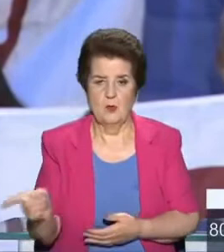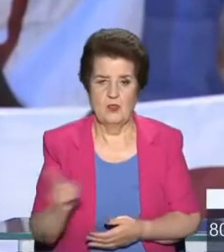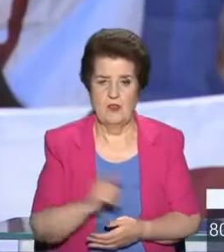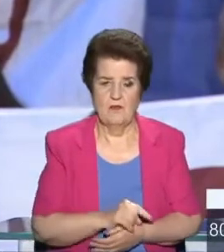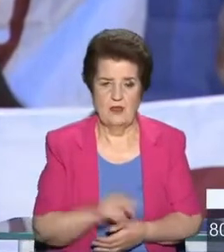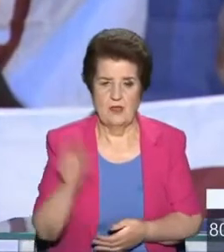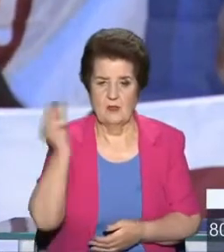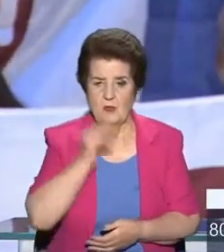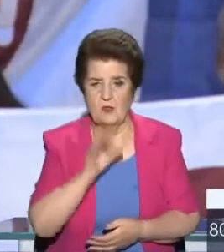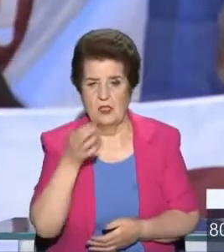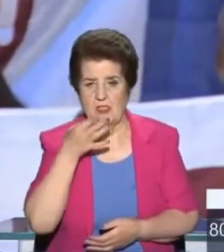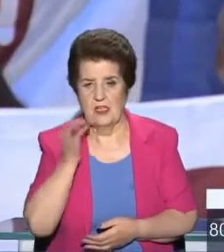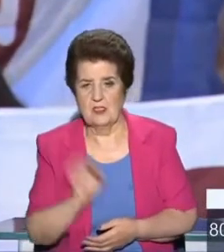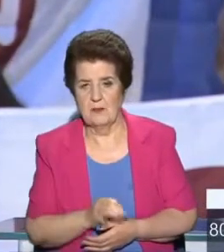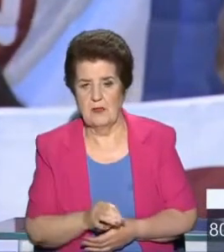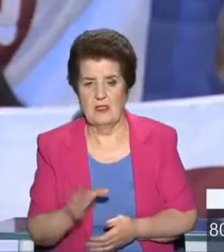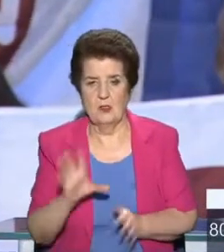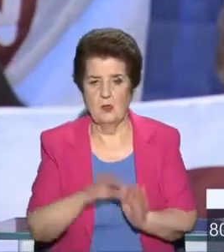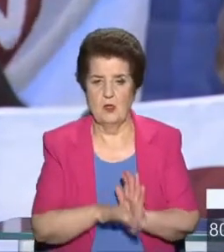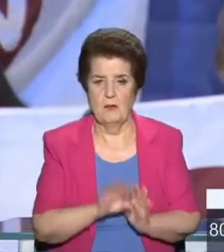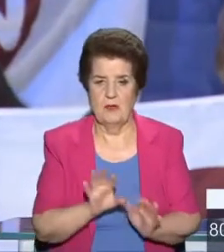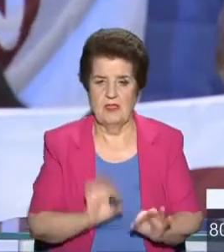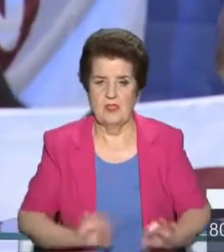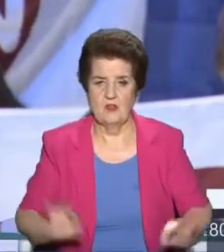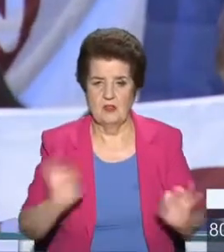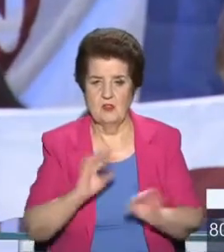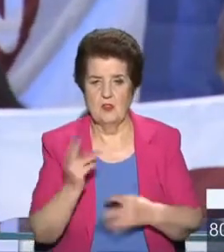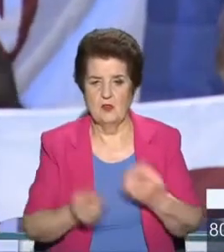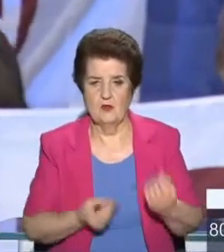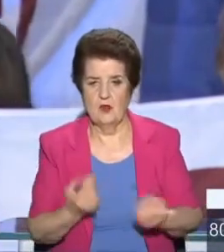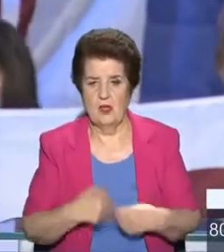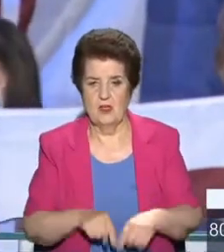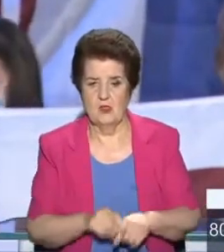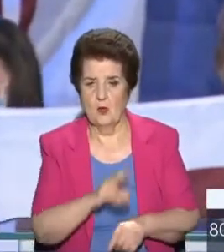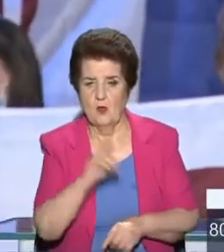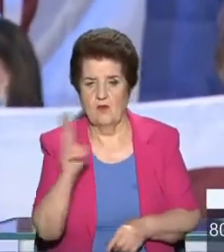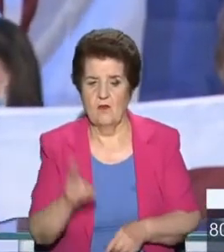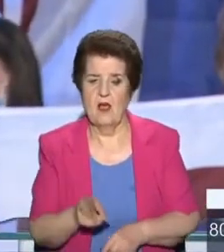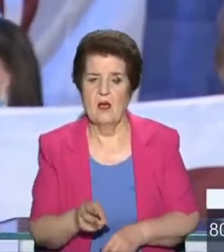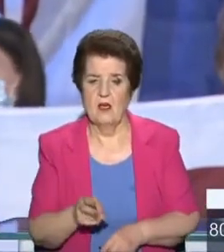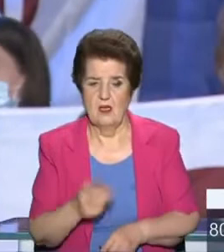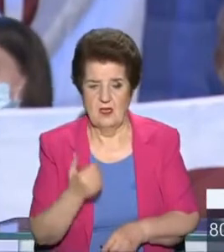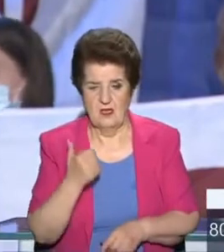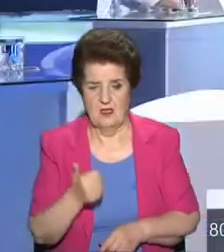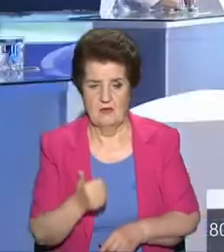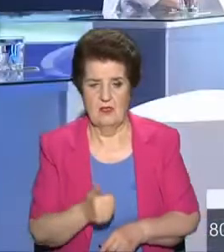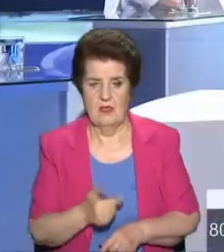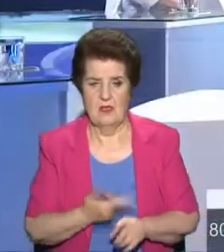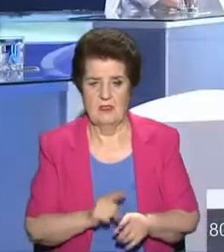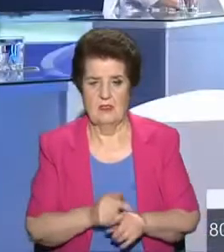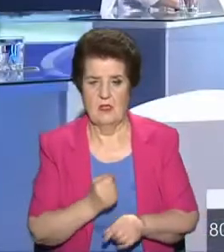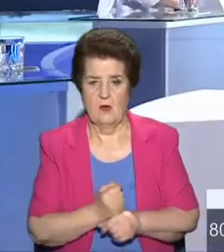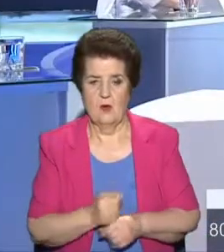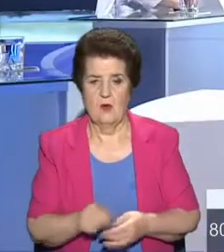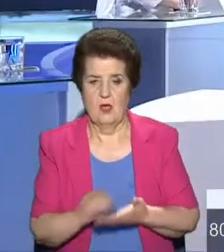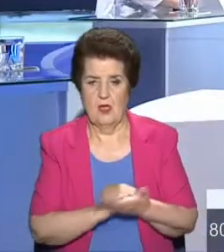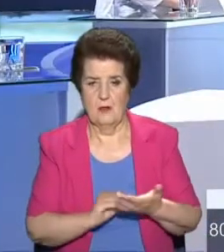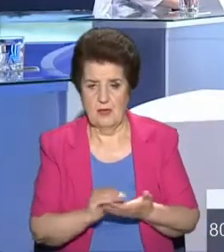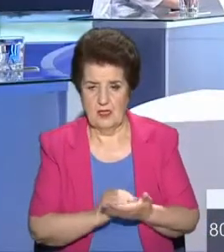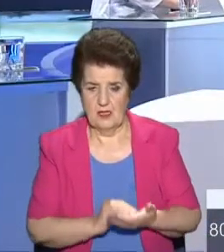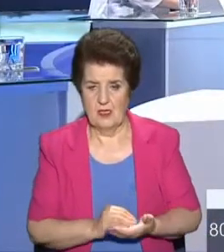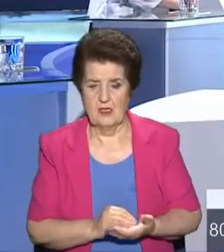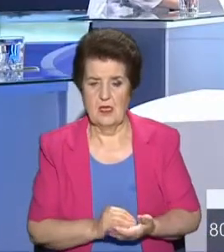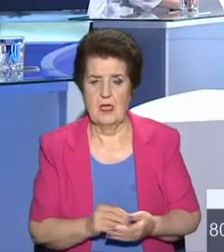studiază experiența vin înapoi nu implementează nimic cuiva acest lucru Îi convine dar lovit Ionuț Da dar am repetat întrebarea și